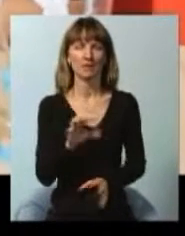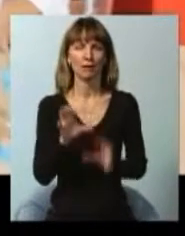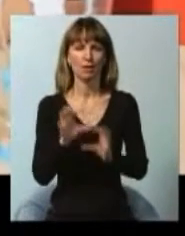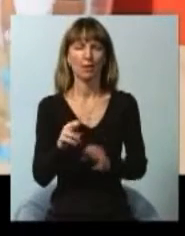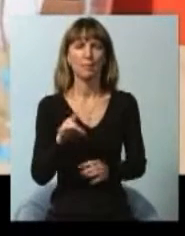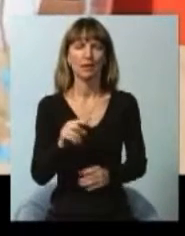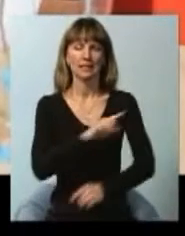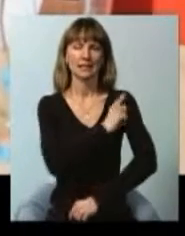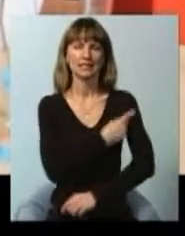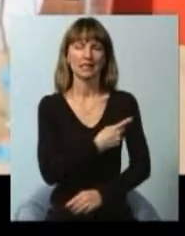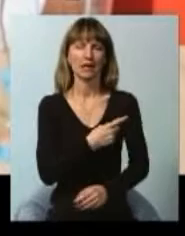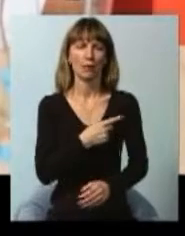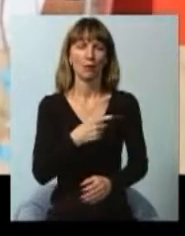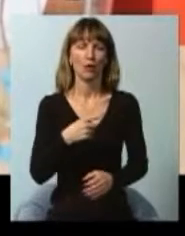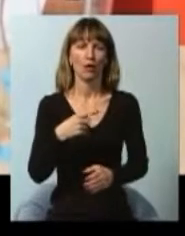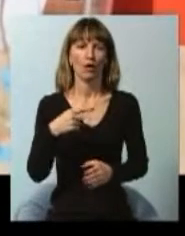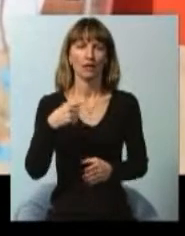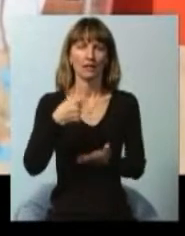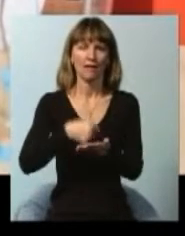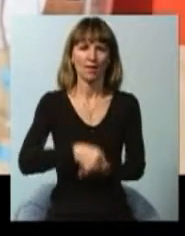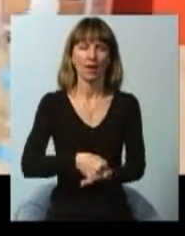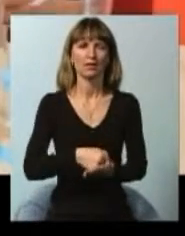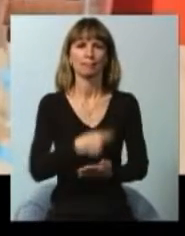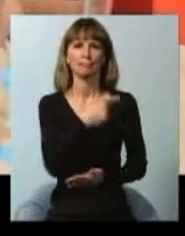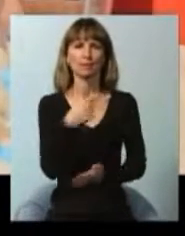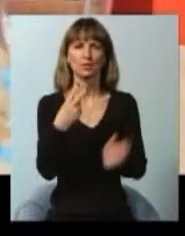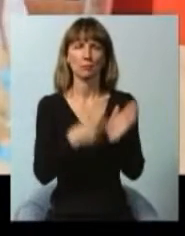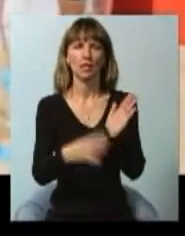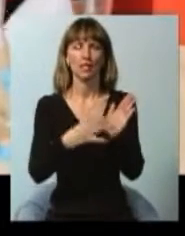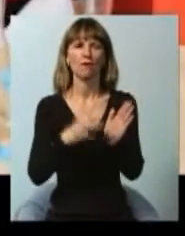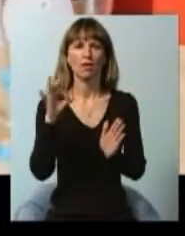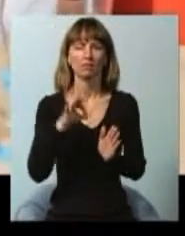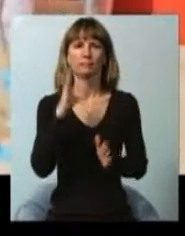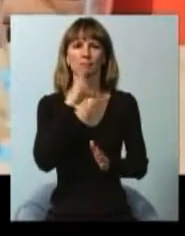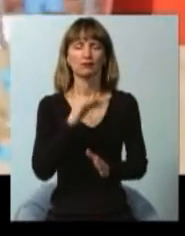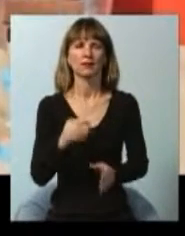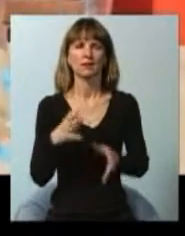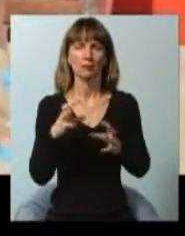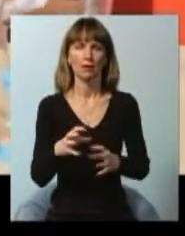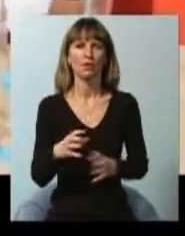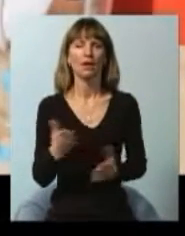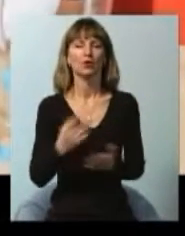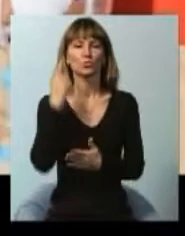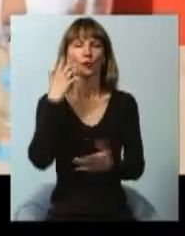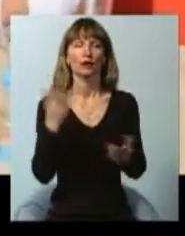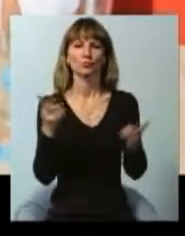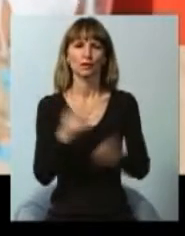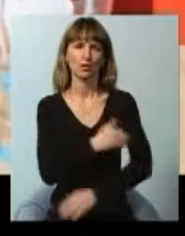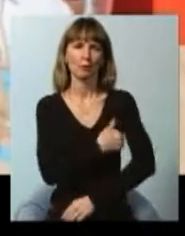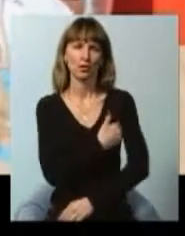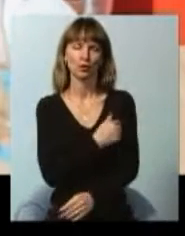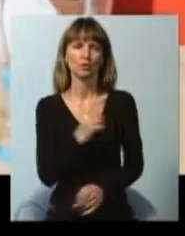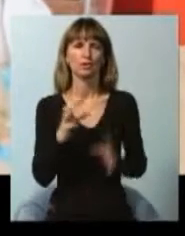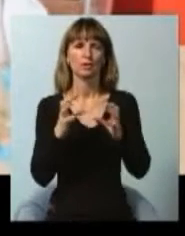великому тиску і при дуже низькій температурі мінус 79 градусів. От згадайте, будь ласка, яка потрібна температура для того,